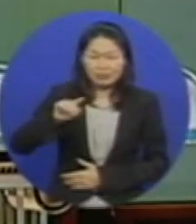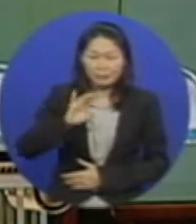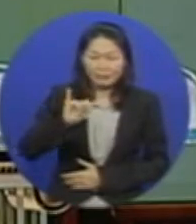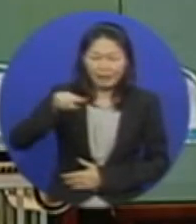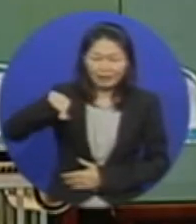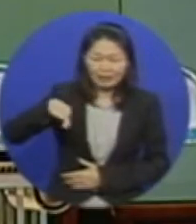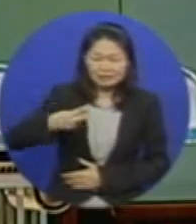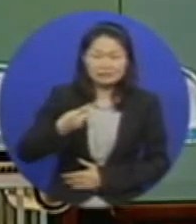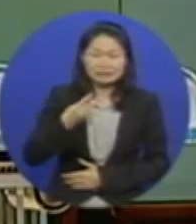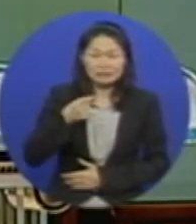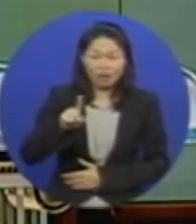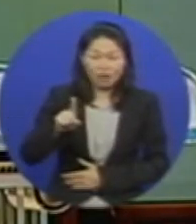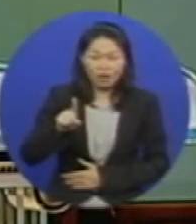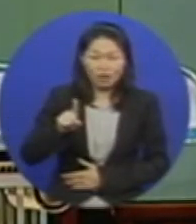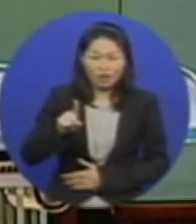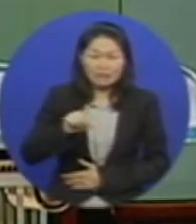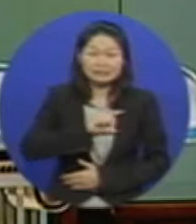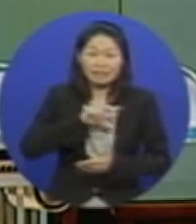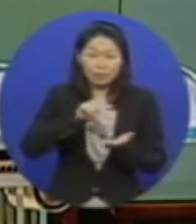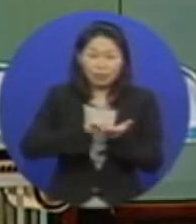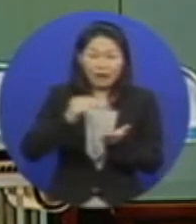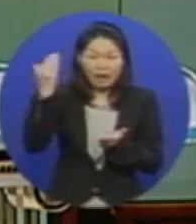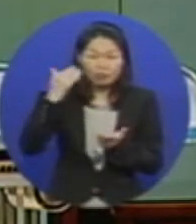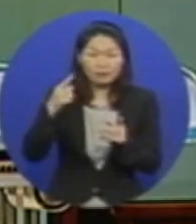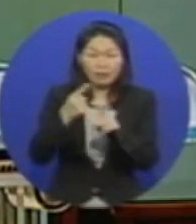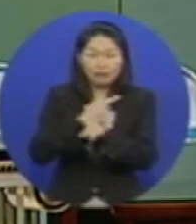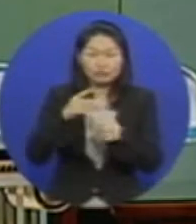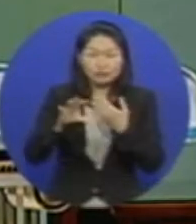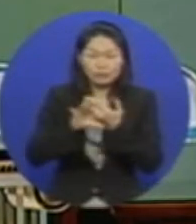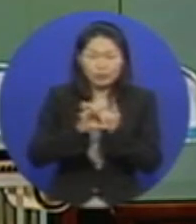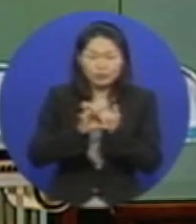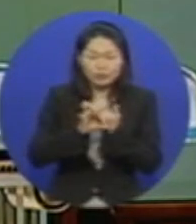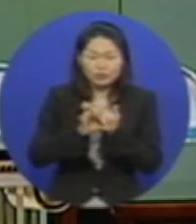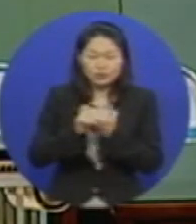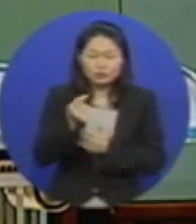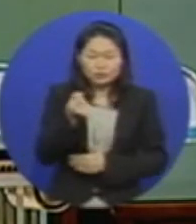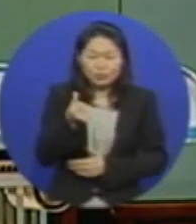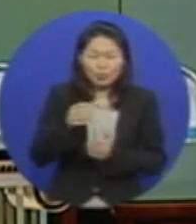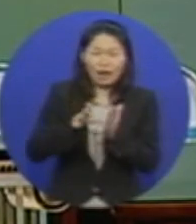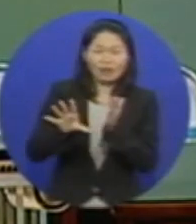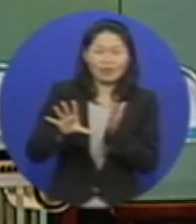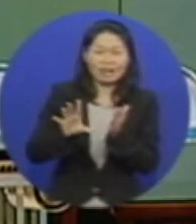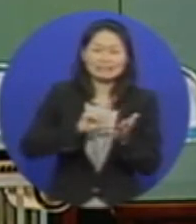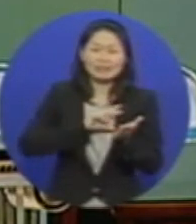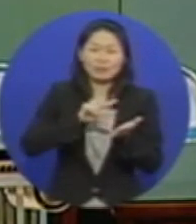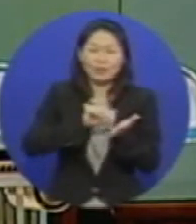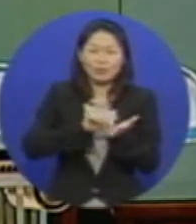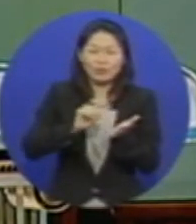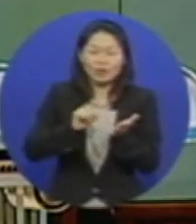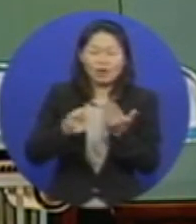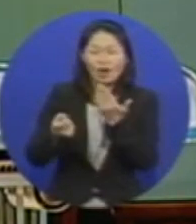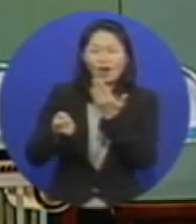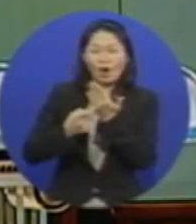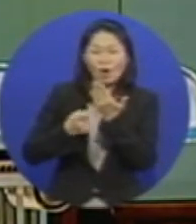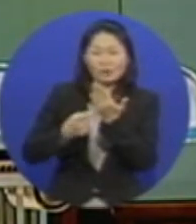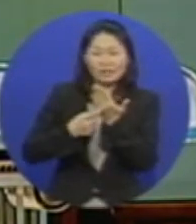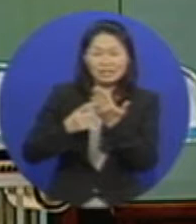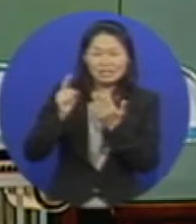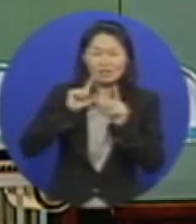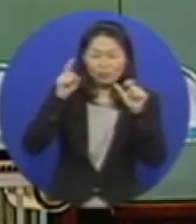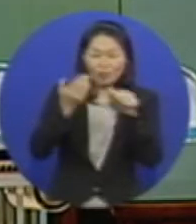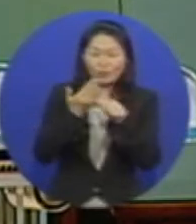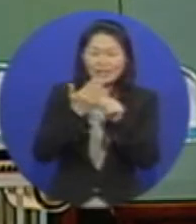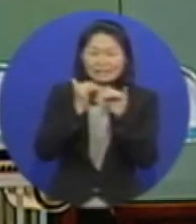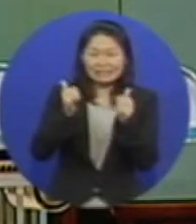책을 쓰셨어요 한국어로 번역을 할 때는 좀 과격한 제목을 붙였습니다 껍데기 목회자는 가라